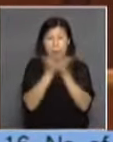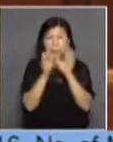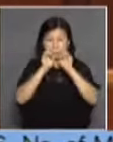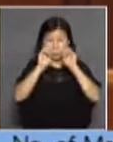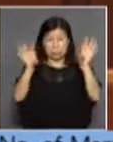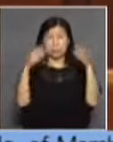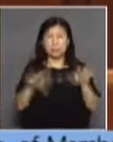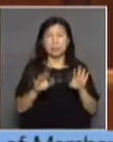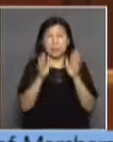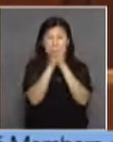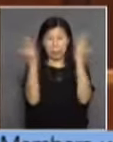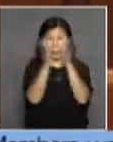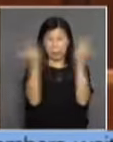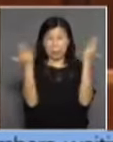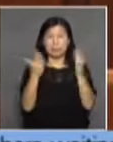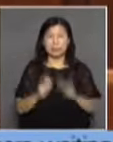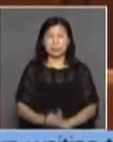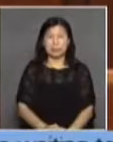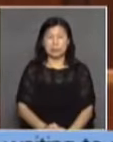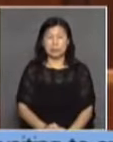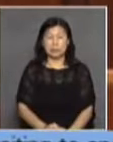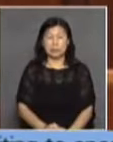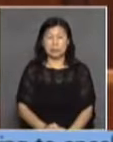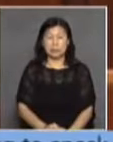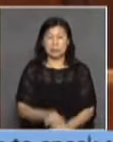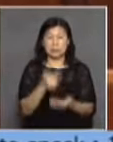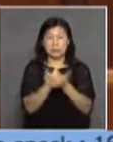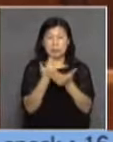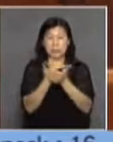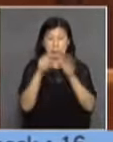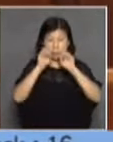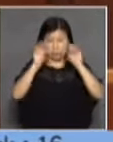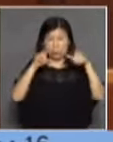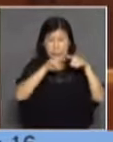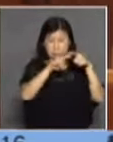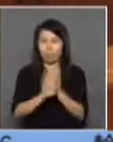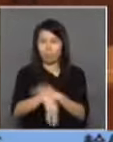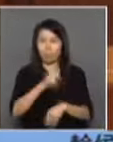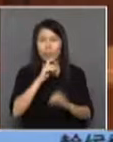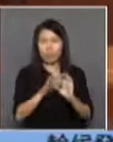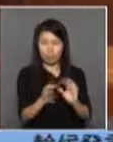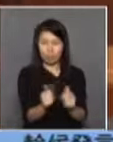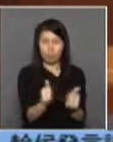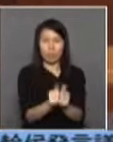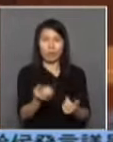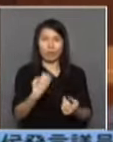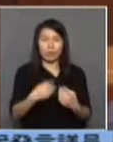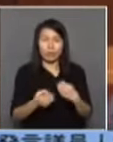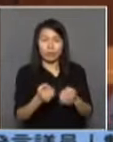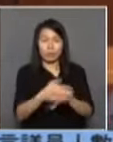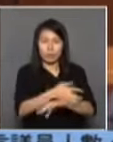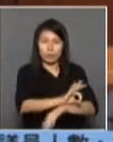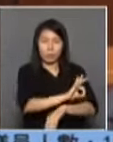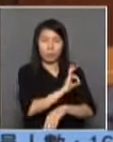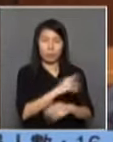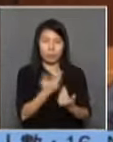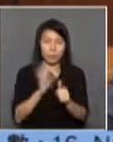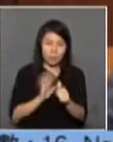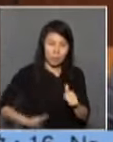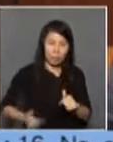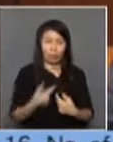報章就一點重點報導之後呢就有朋友亦都是社會上一些有影響力的一些政界人